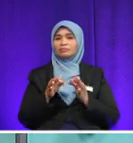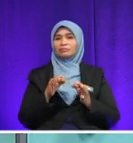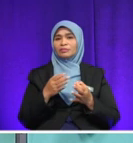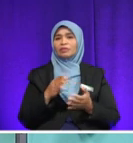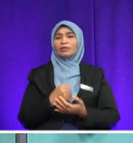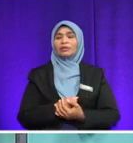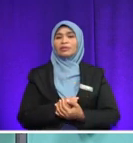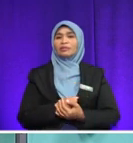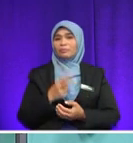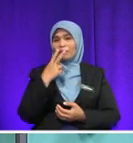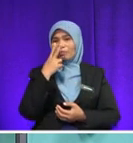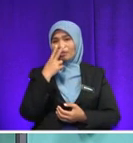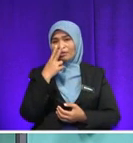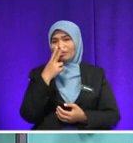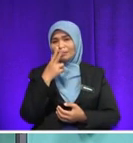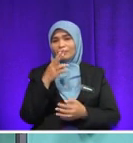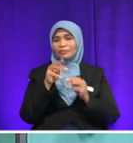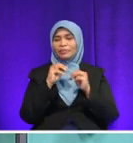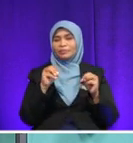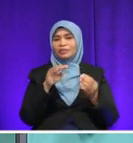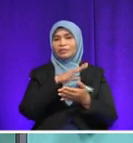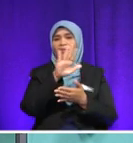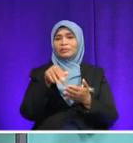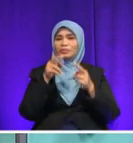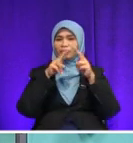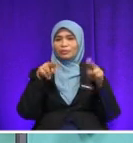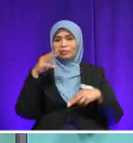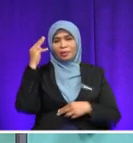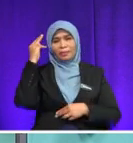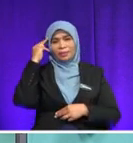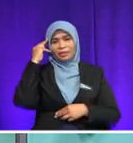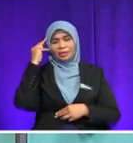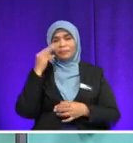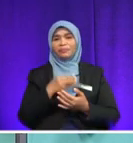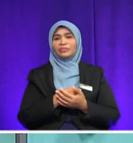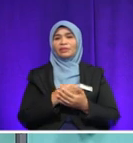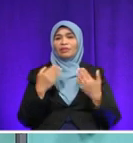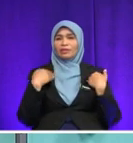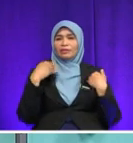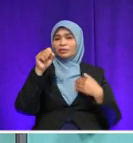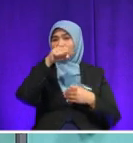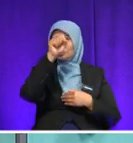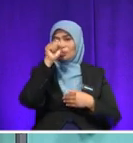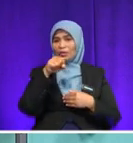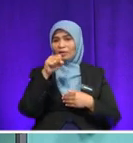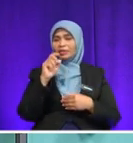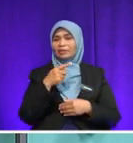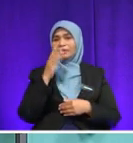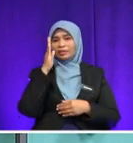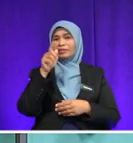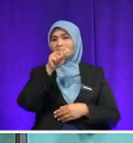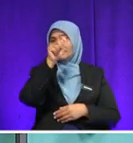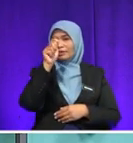nilai murid-murid sekali lihat uji Minda Ah tidak ada soalnya akan kita ajukan kepada anak muda